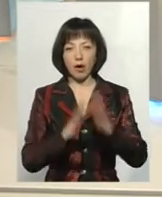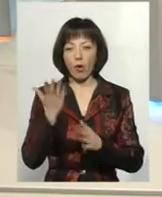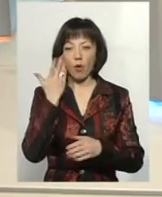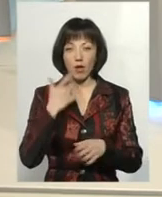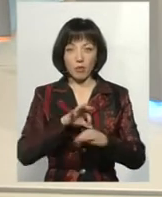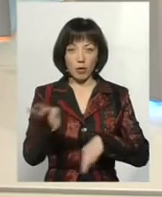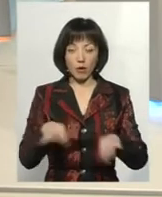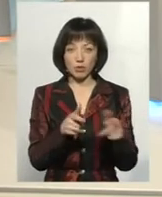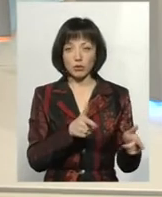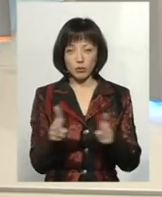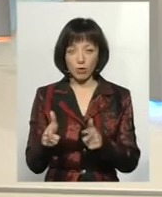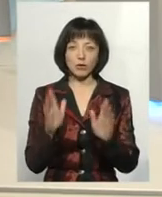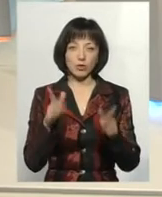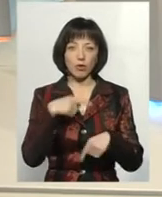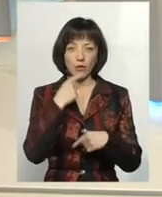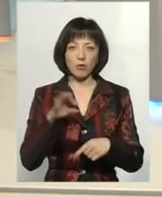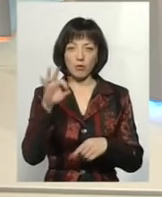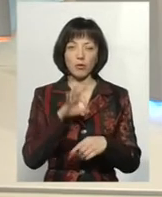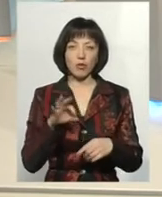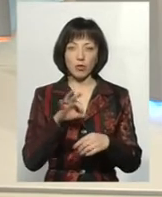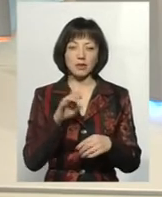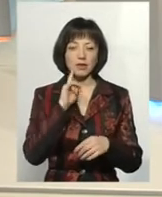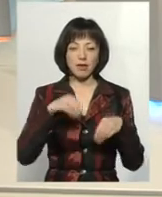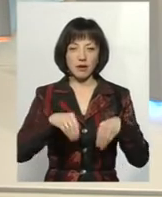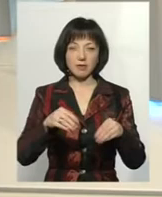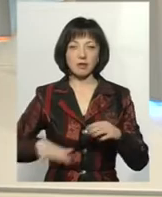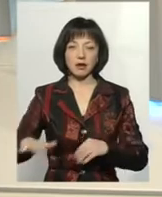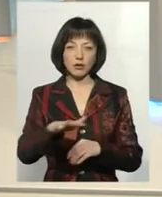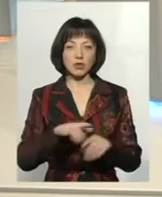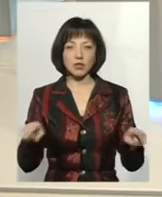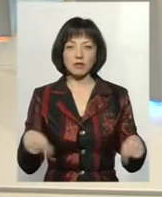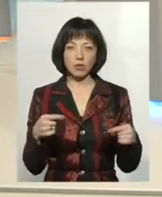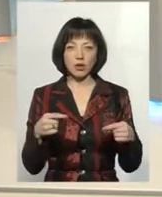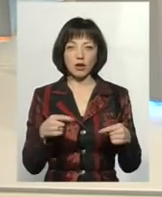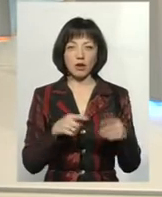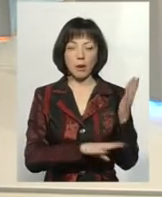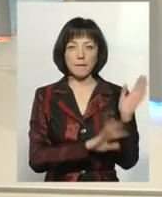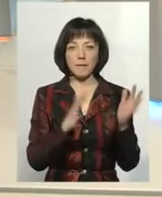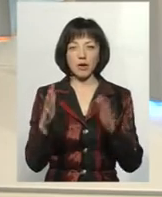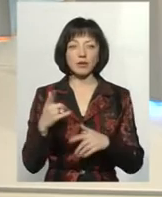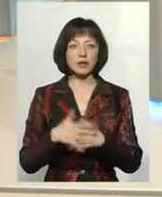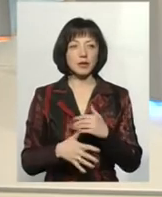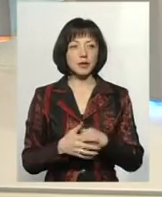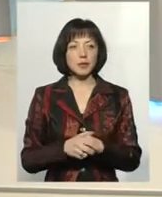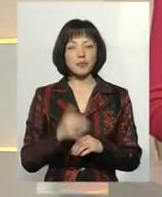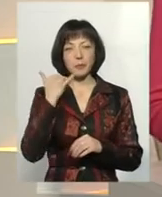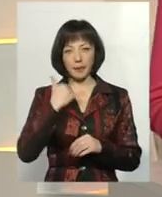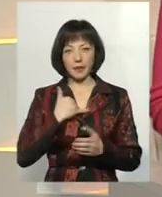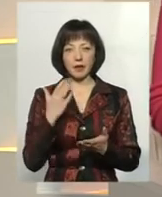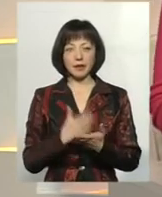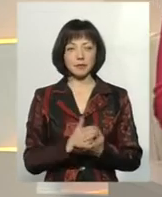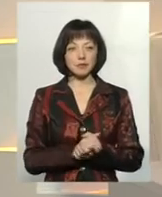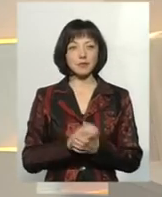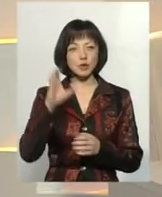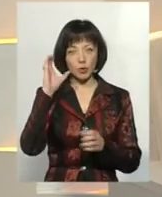відведена земельна діляночка, тоді будемо говорити про проєкт озеленення цієї території і створення такого парку. Все ясно, зрозуміло. У нас є наступний дзвінок,